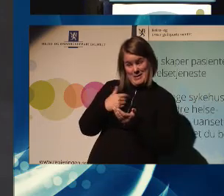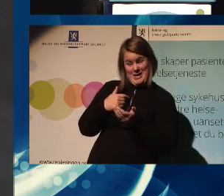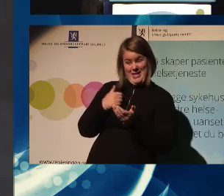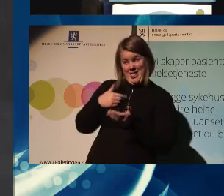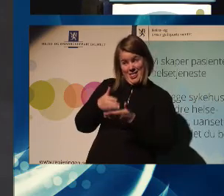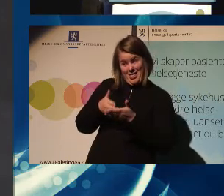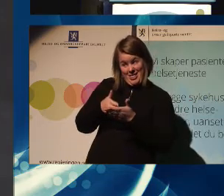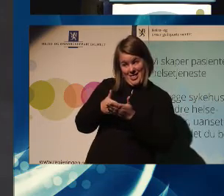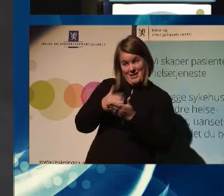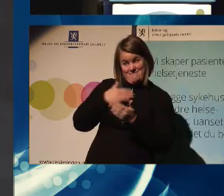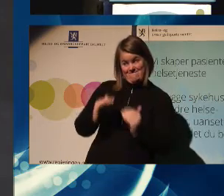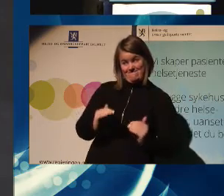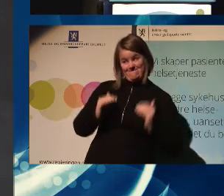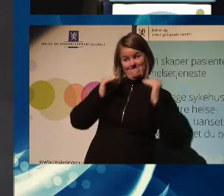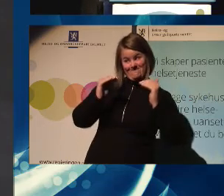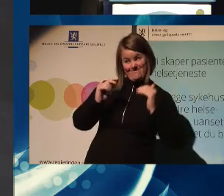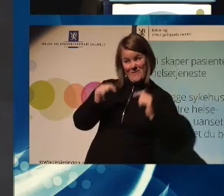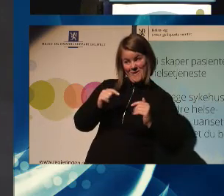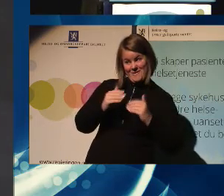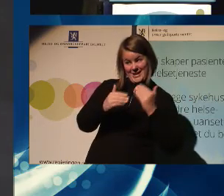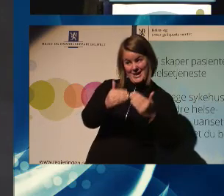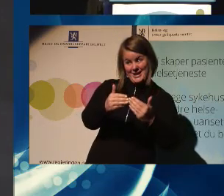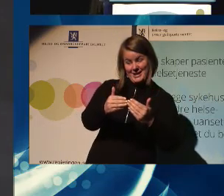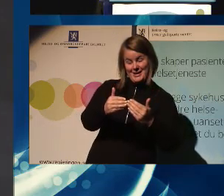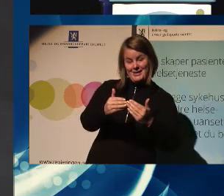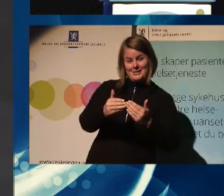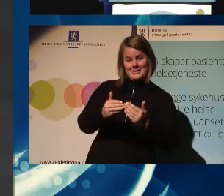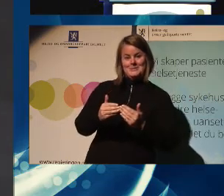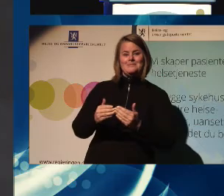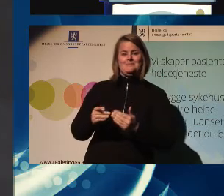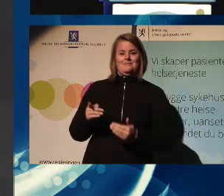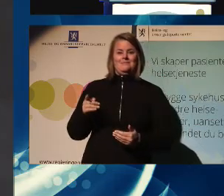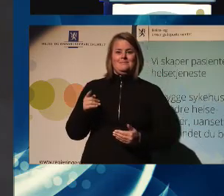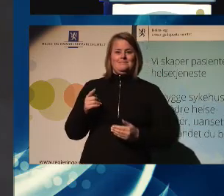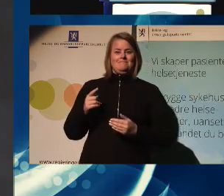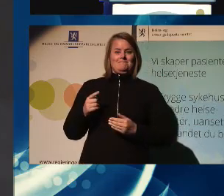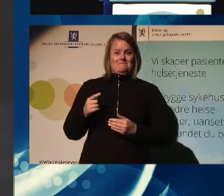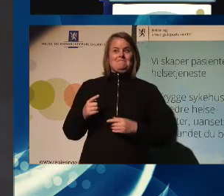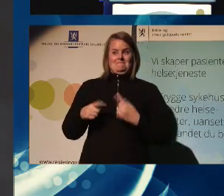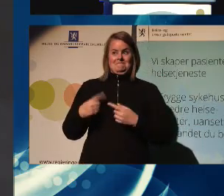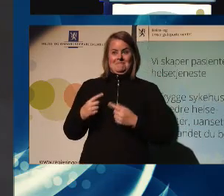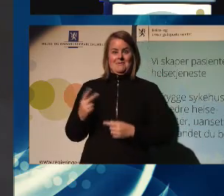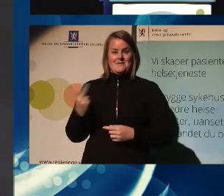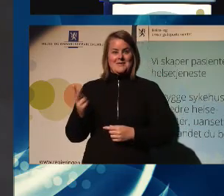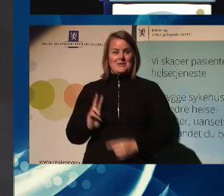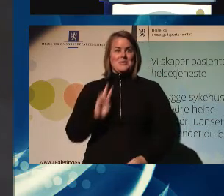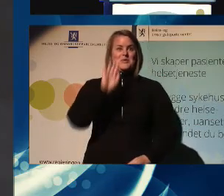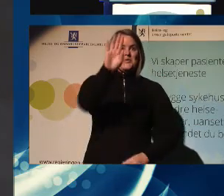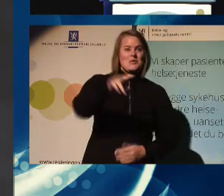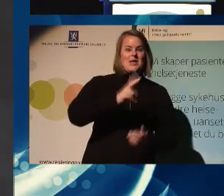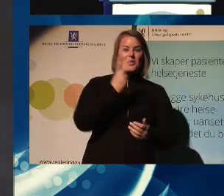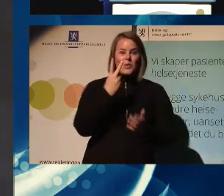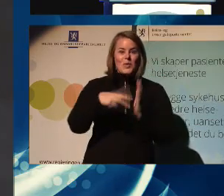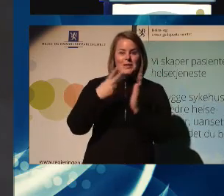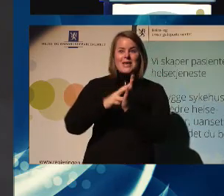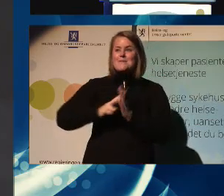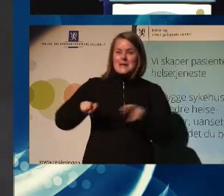til neste level. Det endte med at vi var 2 timer ute og sprang i byen